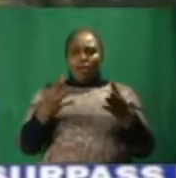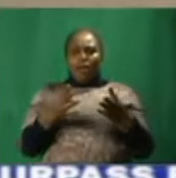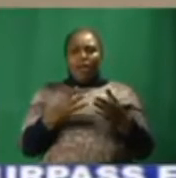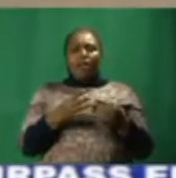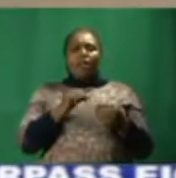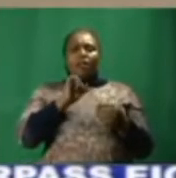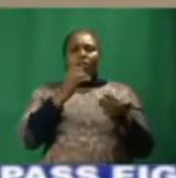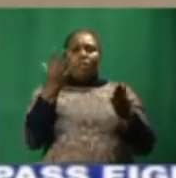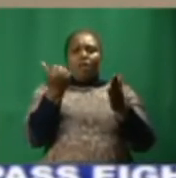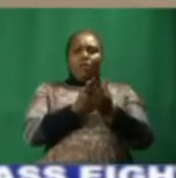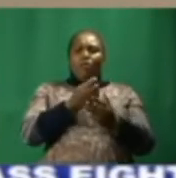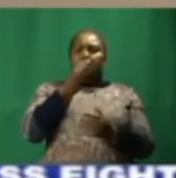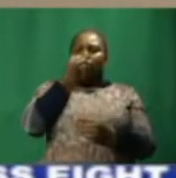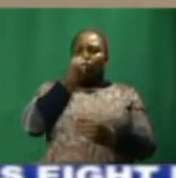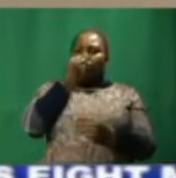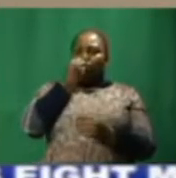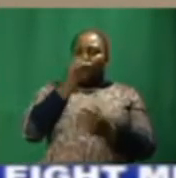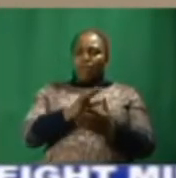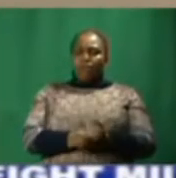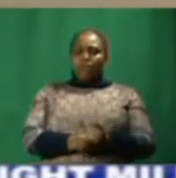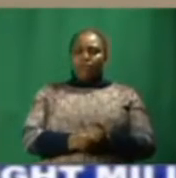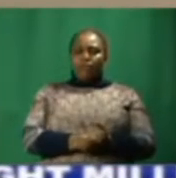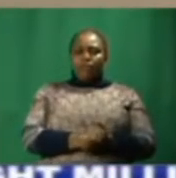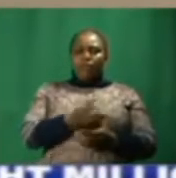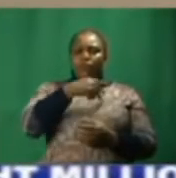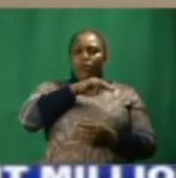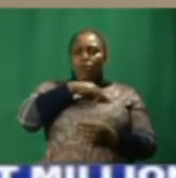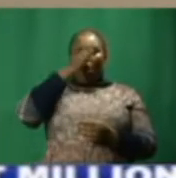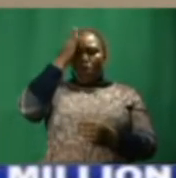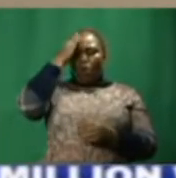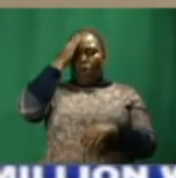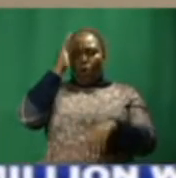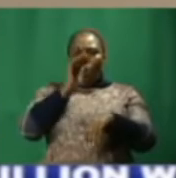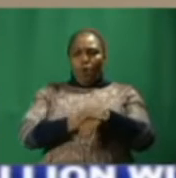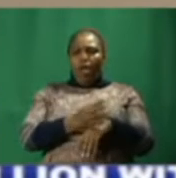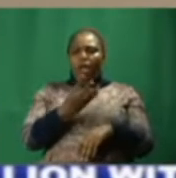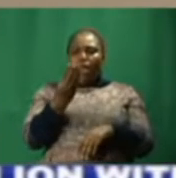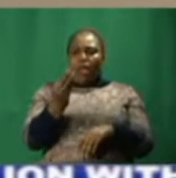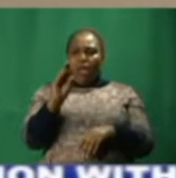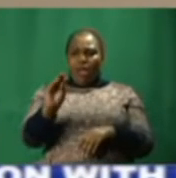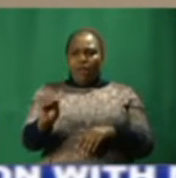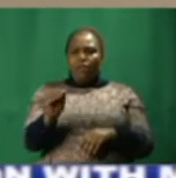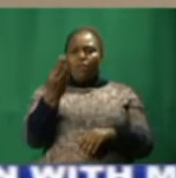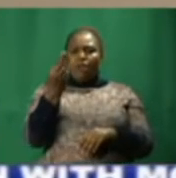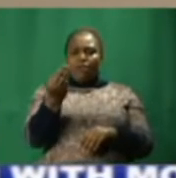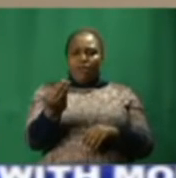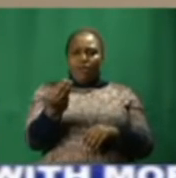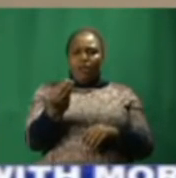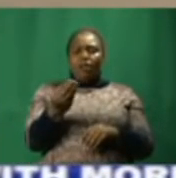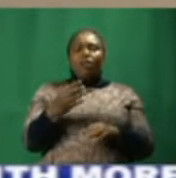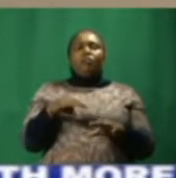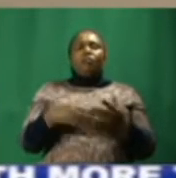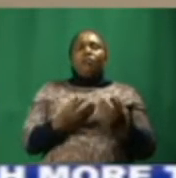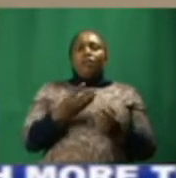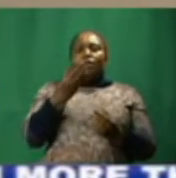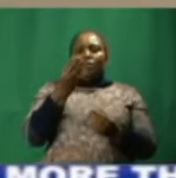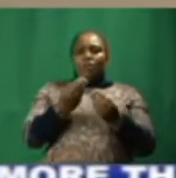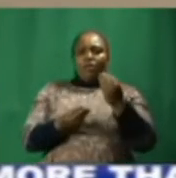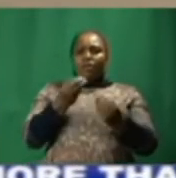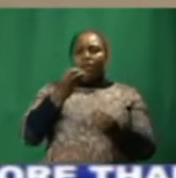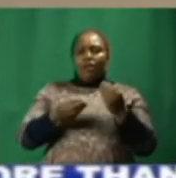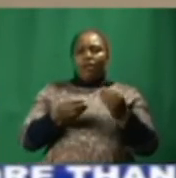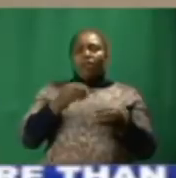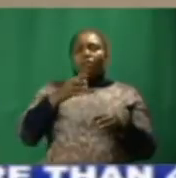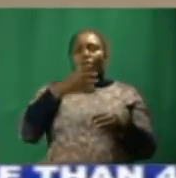kudla. Siyati ukuthi kunabantwana lokhanza ukuthi nabudla labamdlaya esikolweni kumqoka